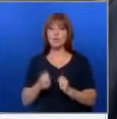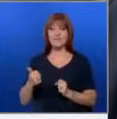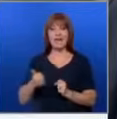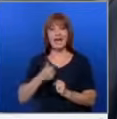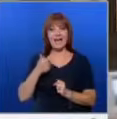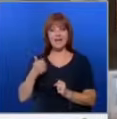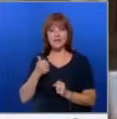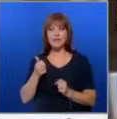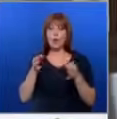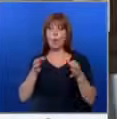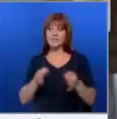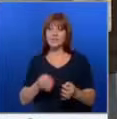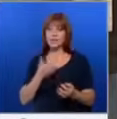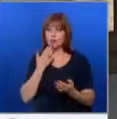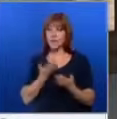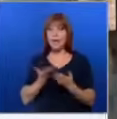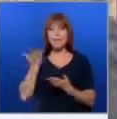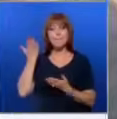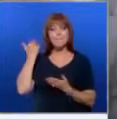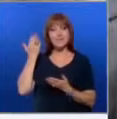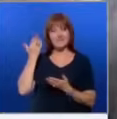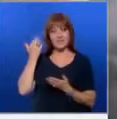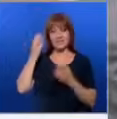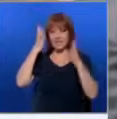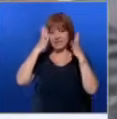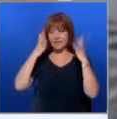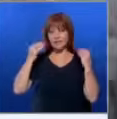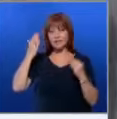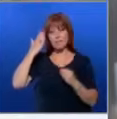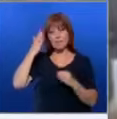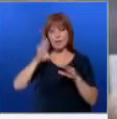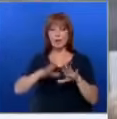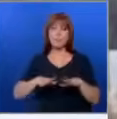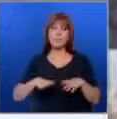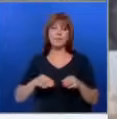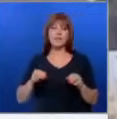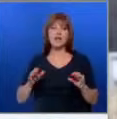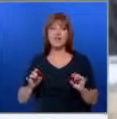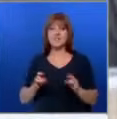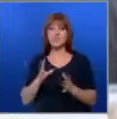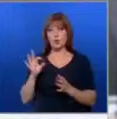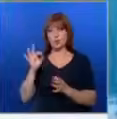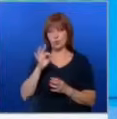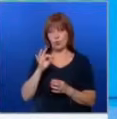на пакта официално да обявят, че бившият нидерландски премиер поема поста от началото на октомври.